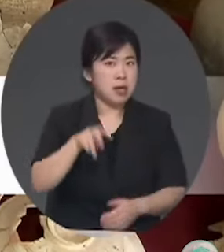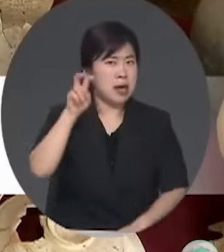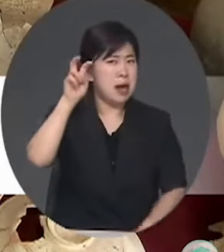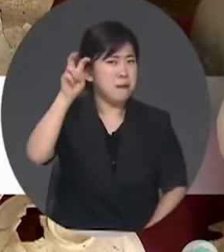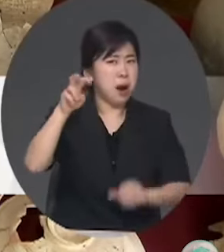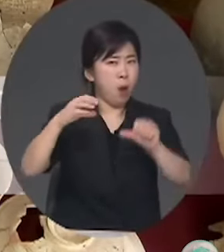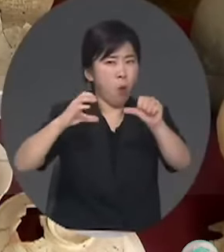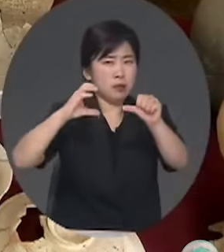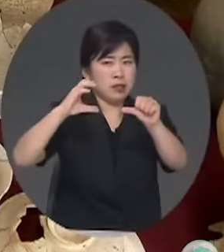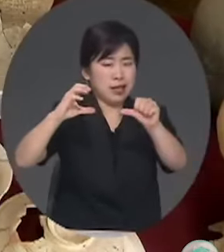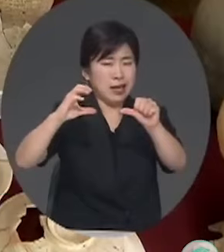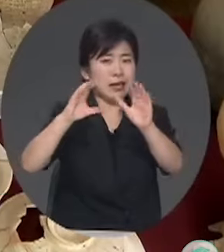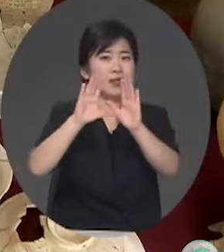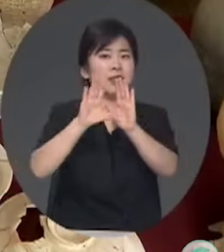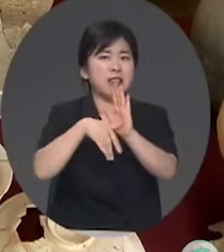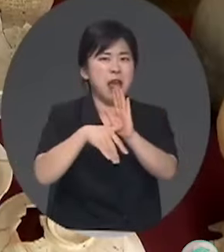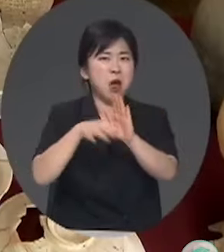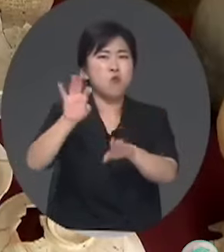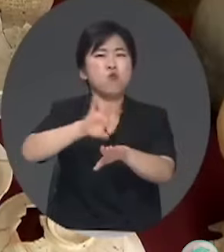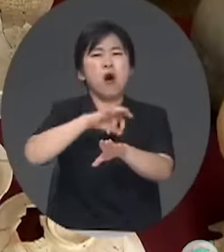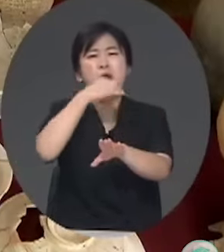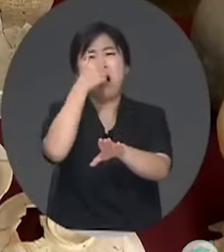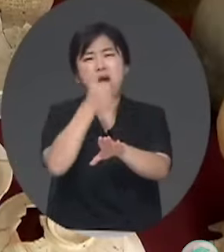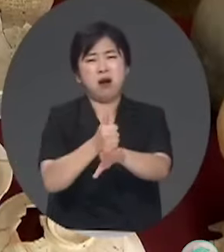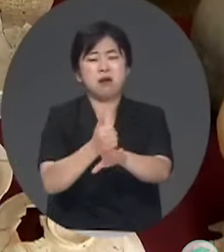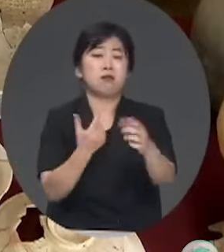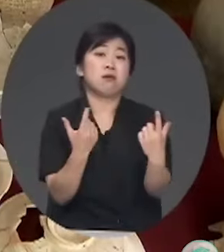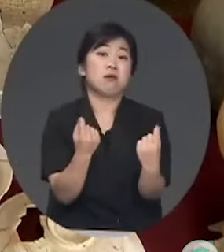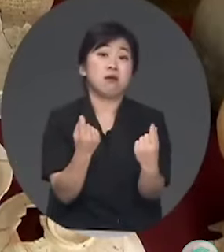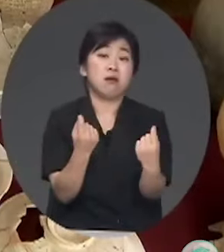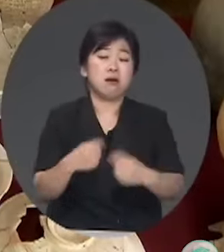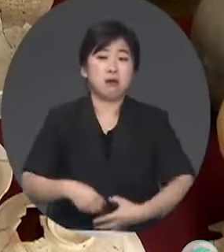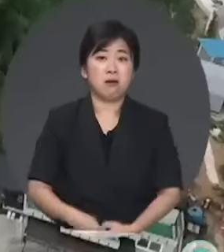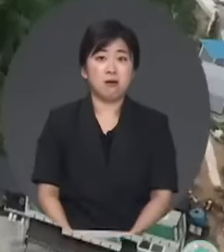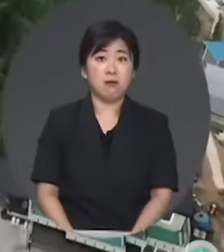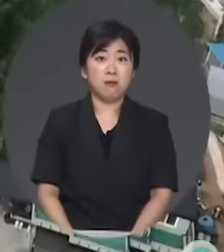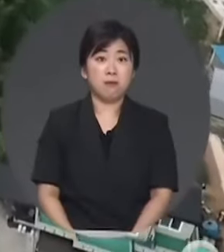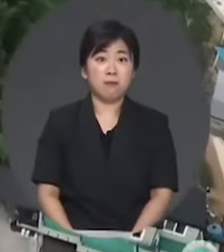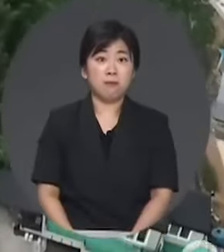지배계층의 유적으로 추정됩니다. 김태석 기자가 취재했습니다.